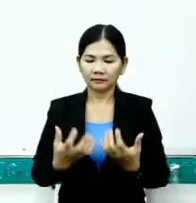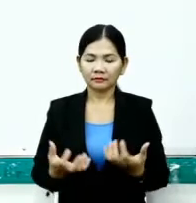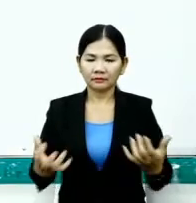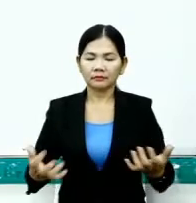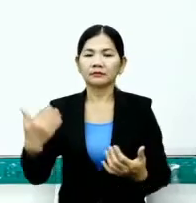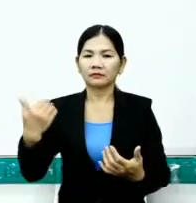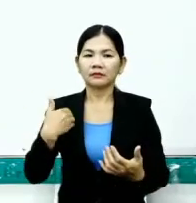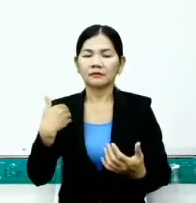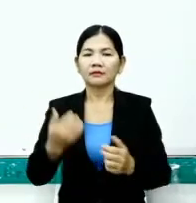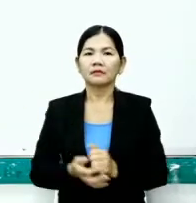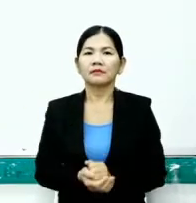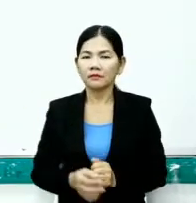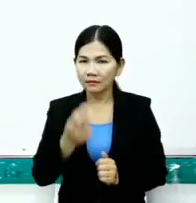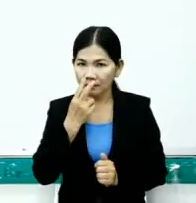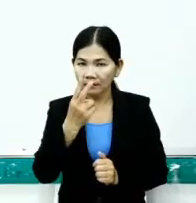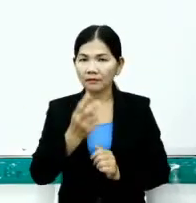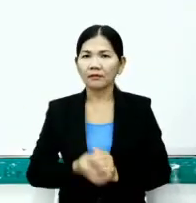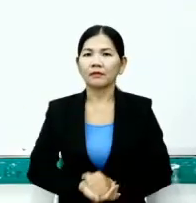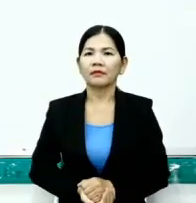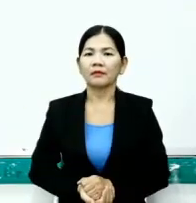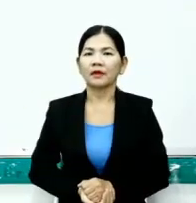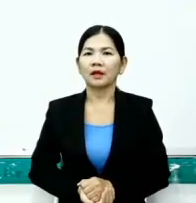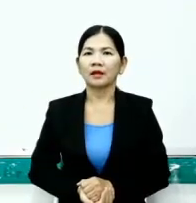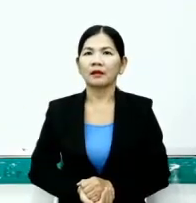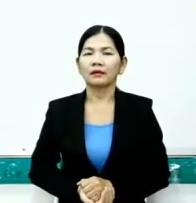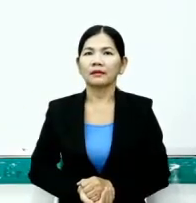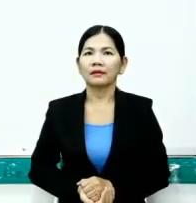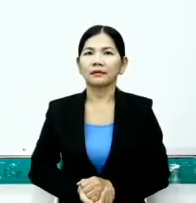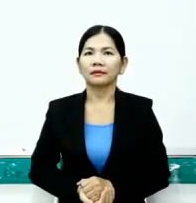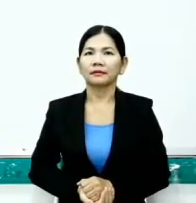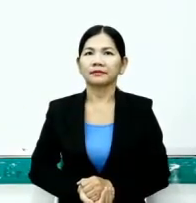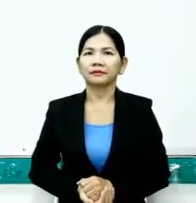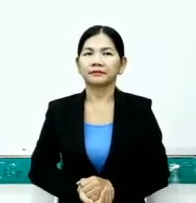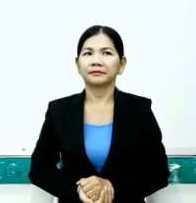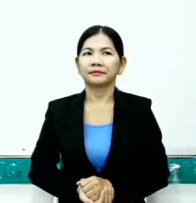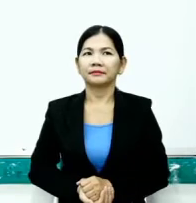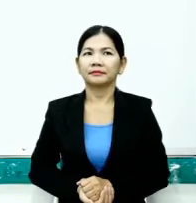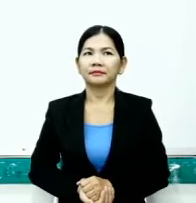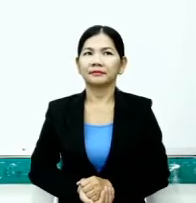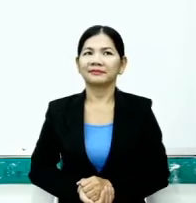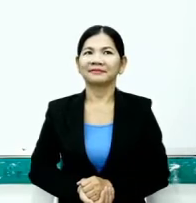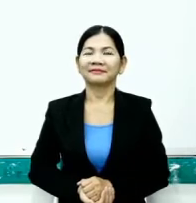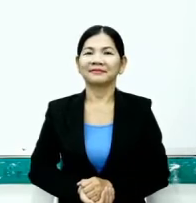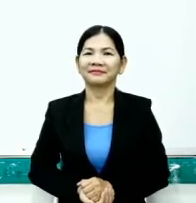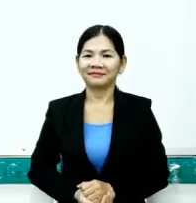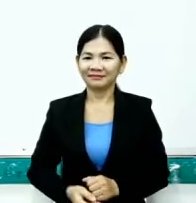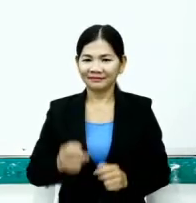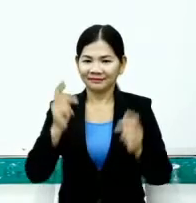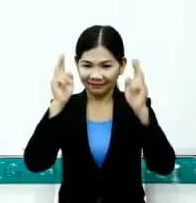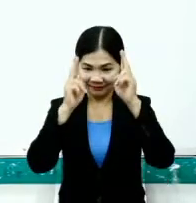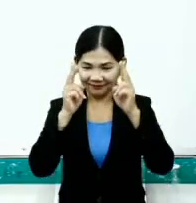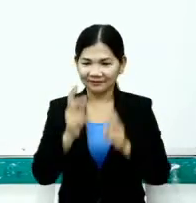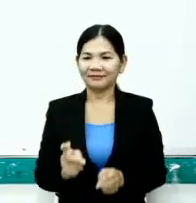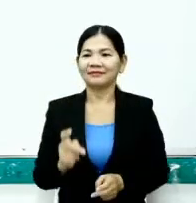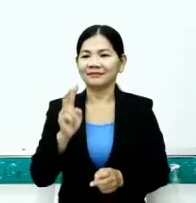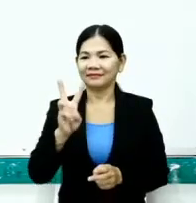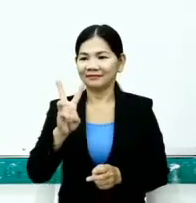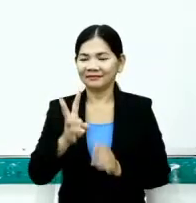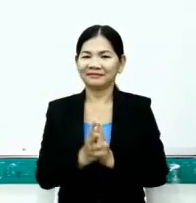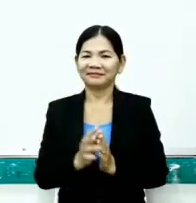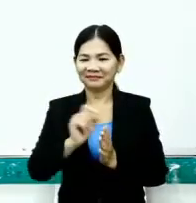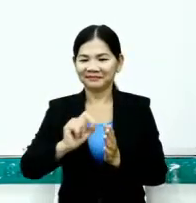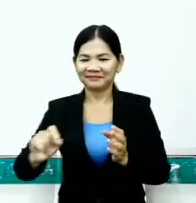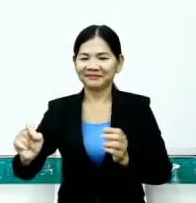con trời miên ở bài thật hát con ạ. Cha cứ xì phai sắc xa cô cơ nợ chí thân ạ tị bấy. Xì phai xa xế cơ